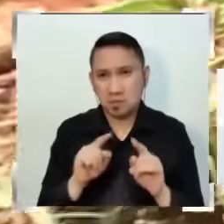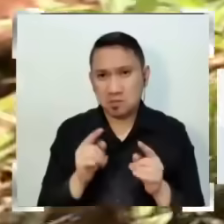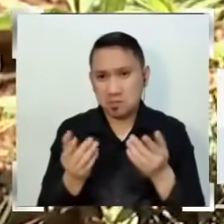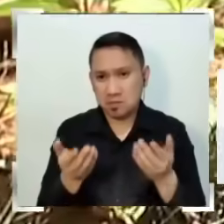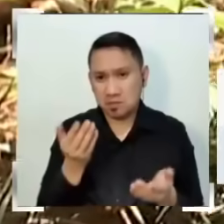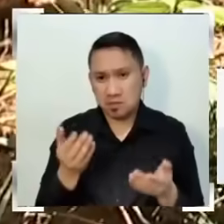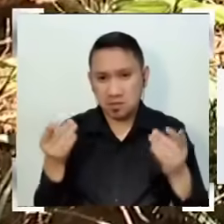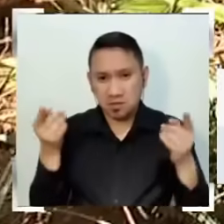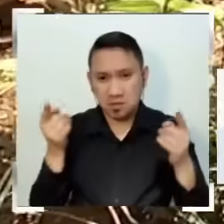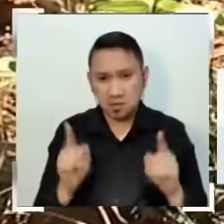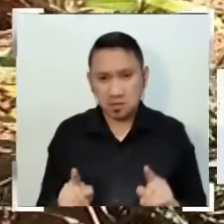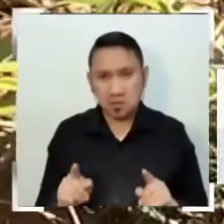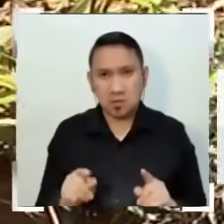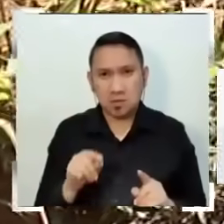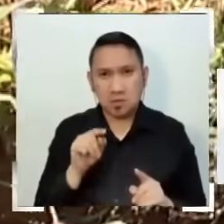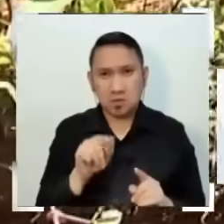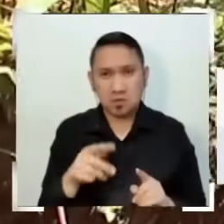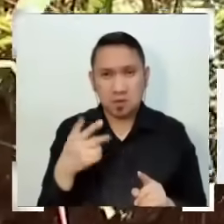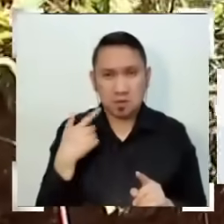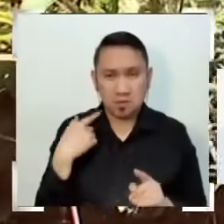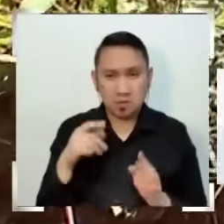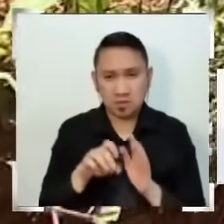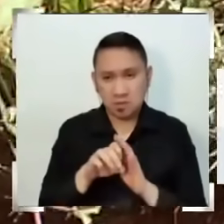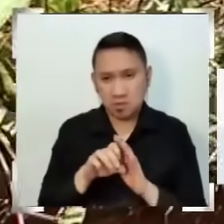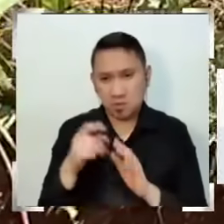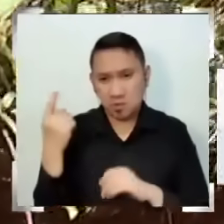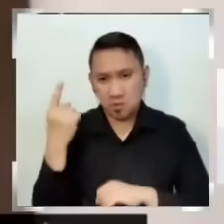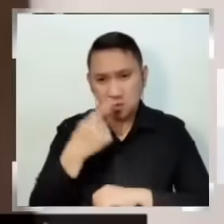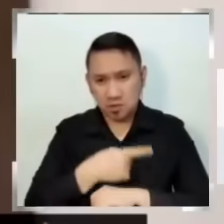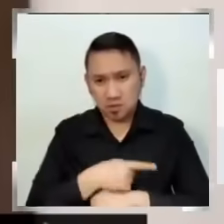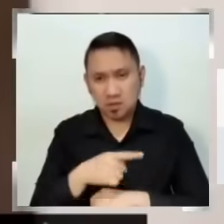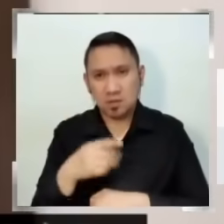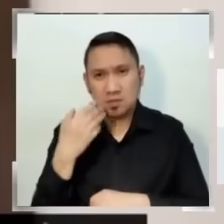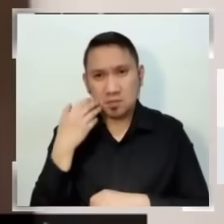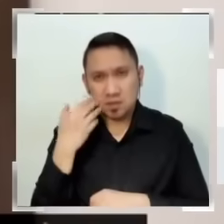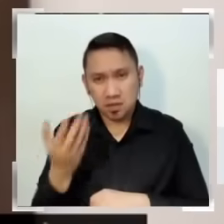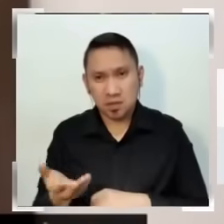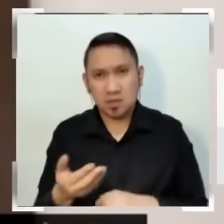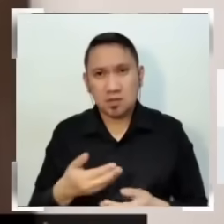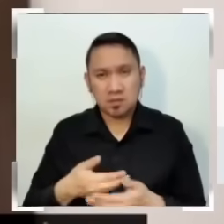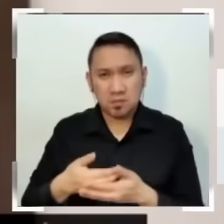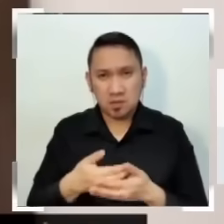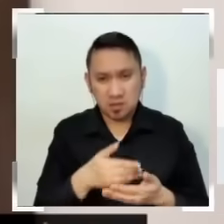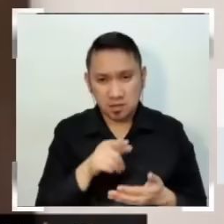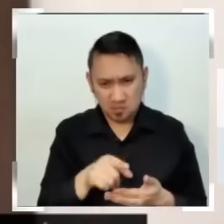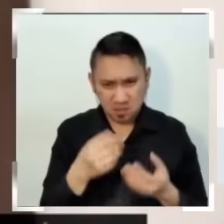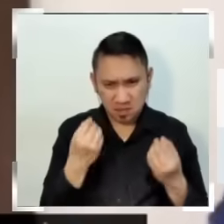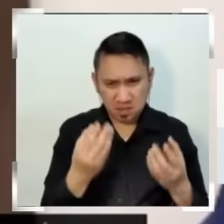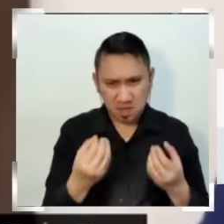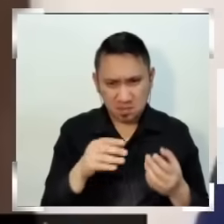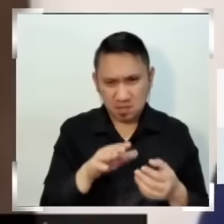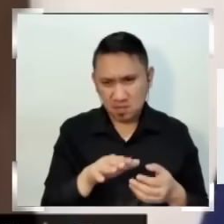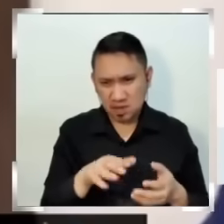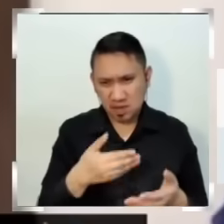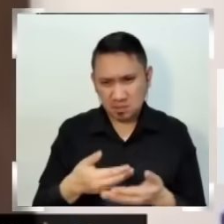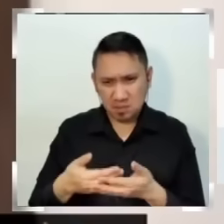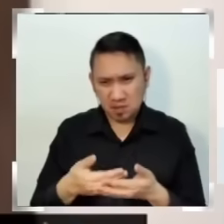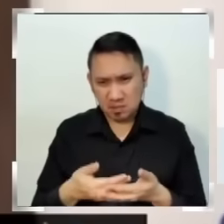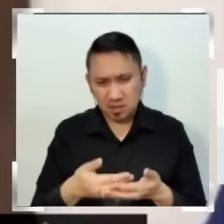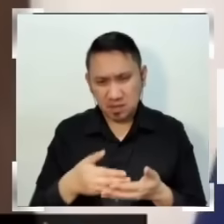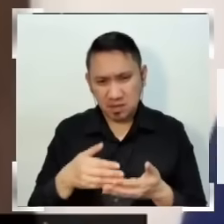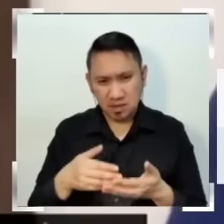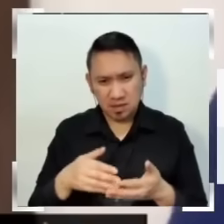nga, puro one day pa lang yung anak ngayon namatay agad. Bakit puro mga bata, halos puro bata yung nandoon